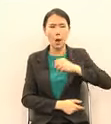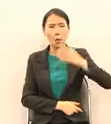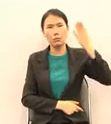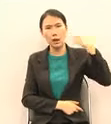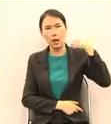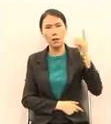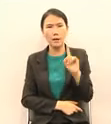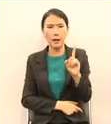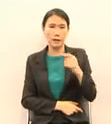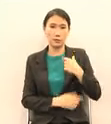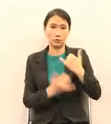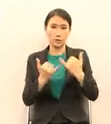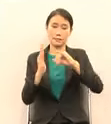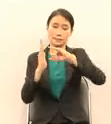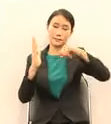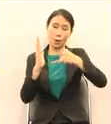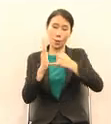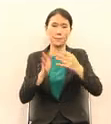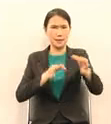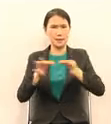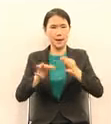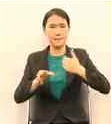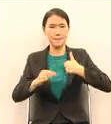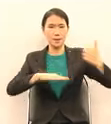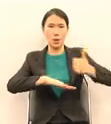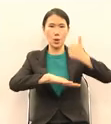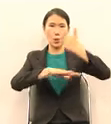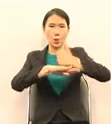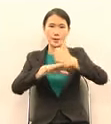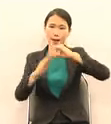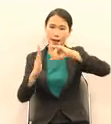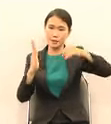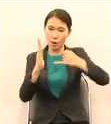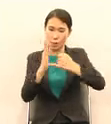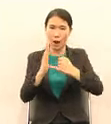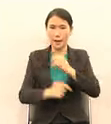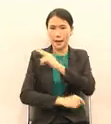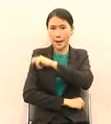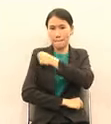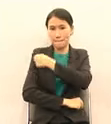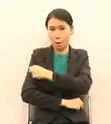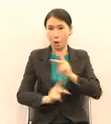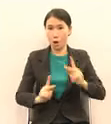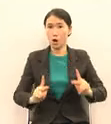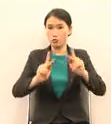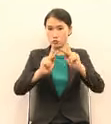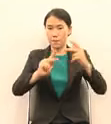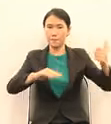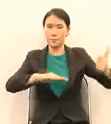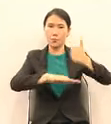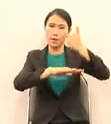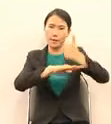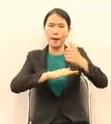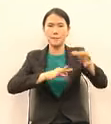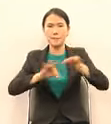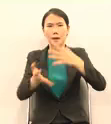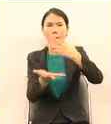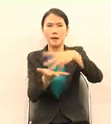ครับณปัจจุบันทุกจังหวัดมีการชี้แจงท่านผู้ว่าราชการจังหวัดท่านนายแพทย์สาธารณสุขจังหวัดแล้วก็ท่านผู้อำนวยการมีการชี้แจ